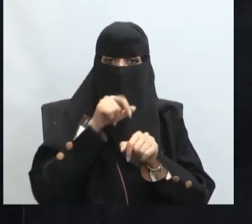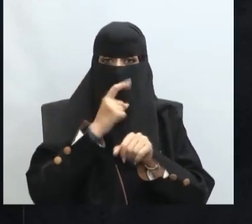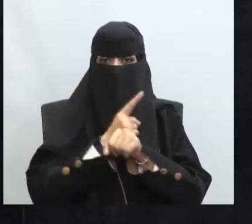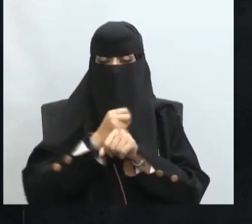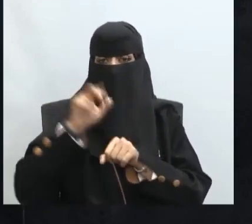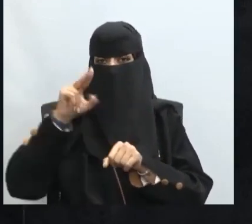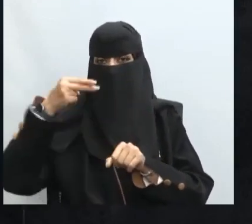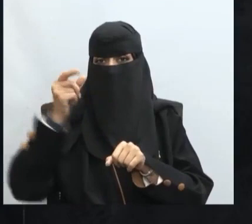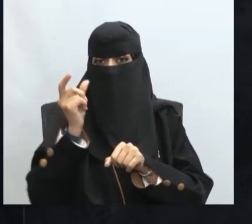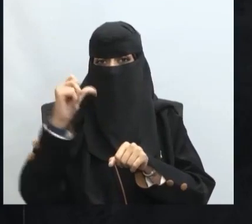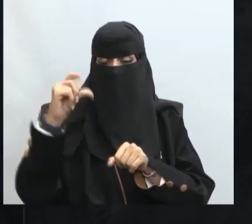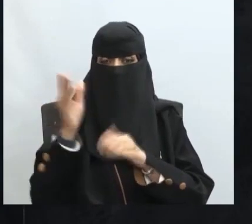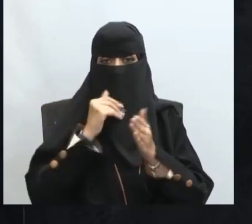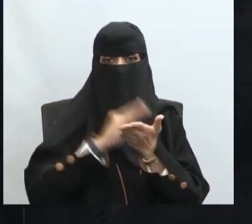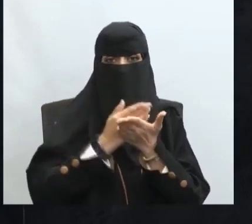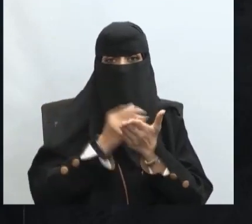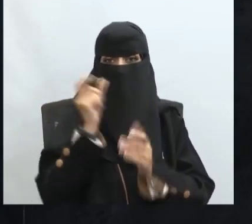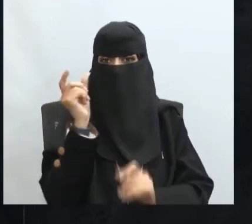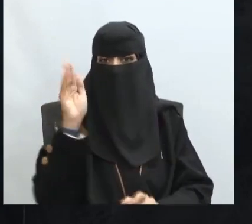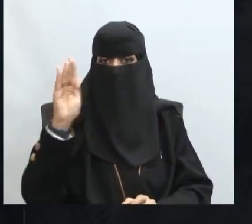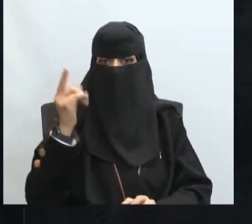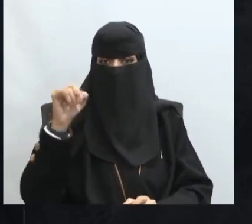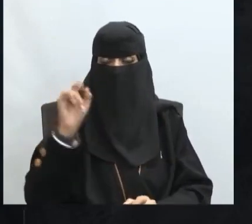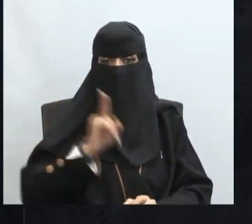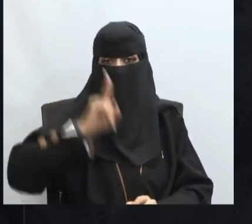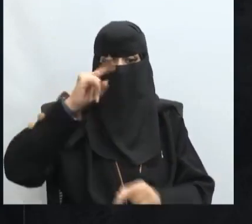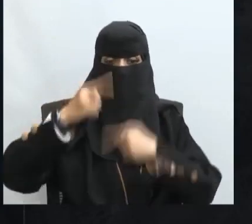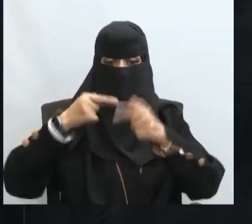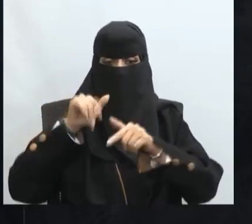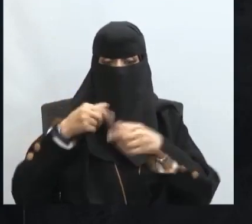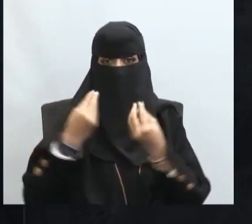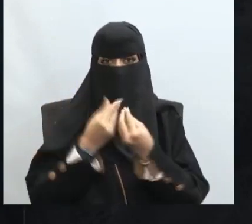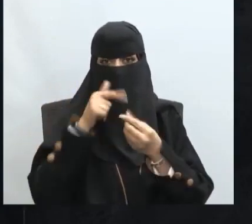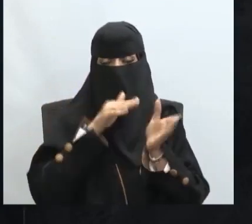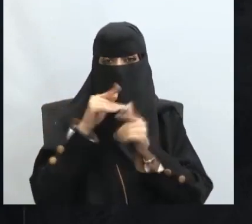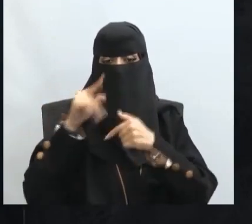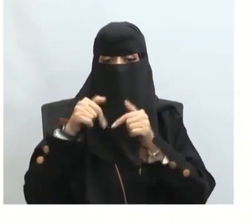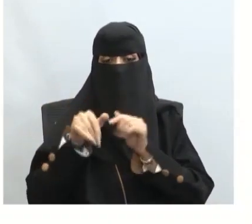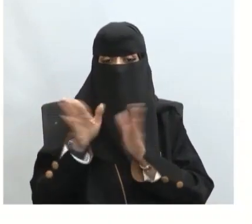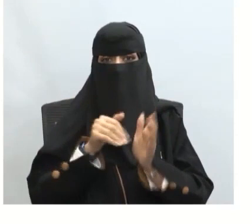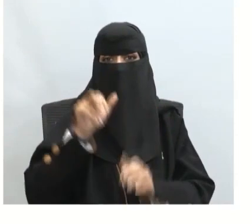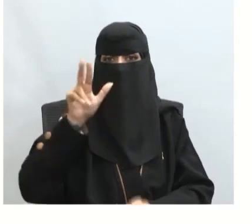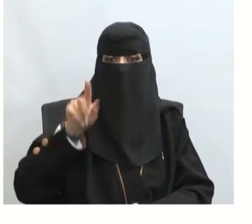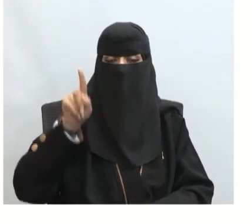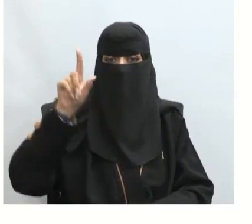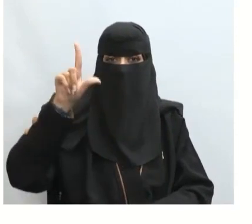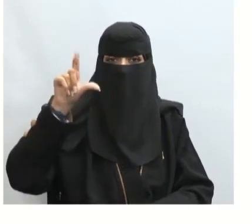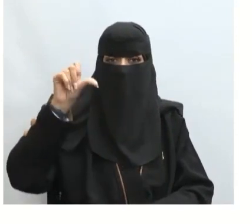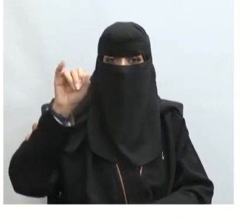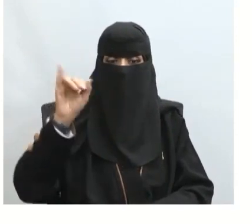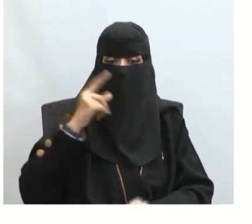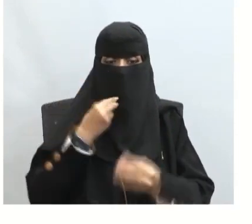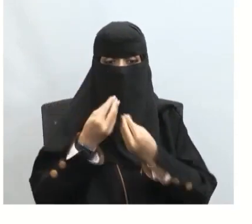عتيبي نرحب باستاذه لغه الاشاره نسرين النصار اليوم باذن الله سيكون درسنا تكمله البوليمرات اذا التفاعلات